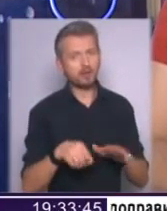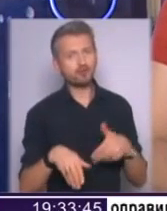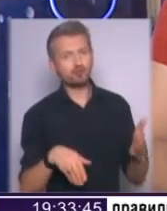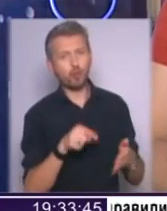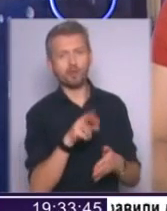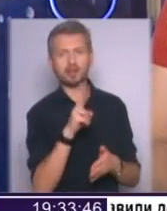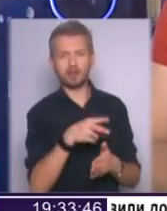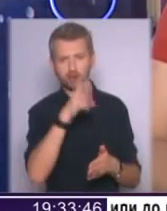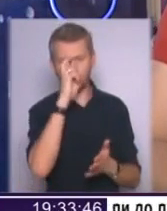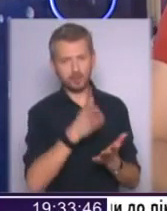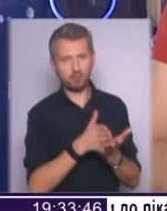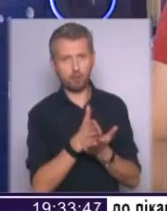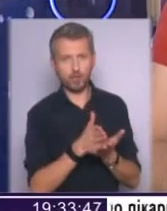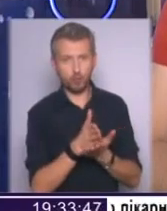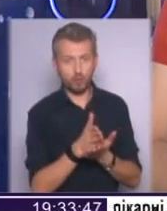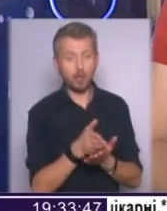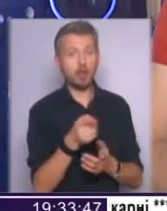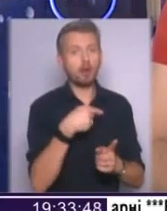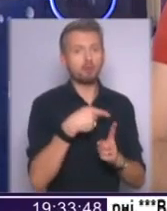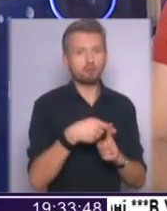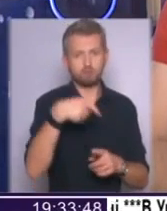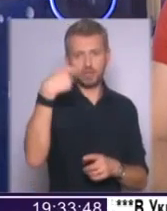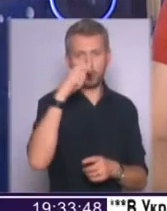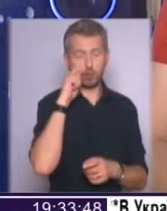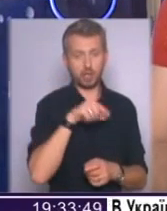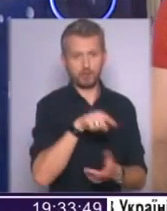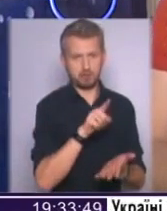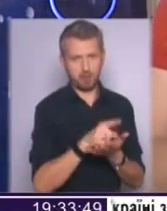державний посадовець і більш того президент країни, я думаю, що він мав показати